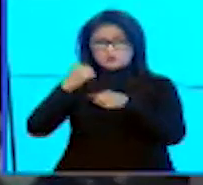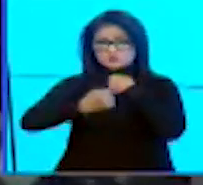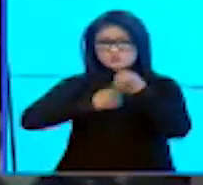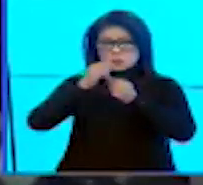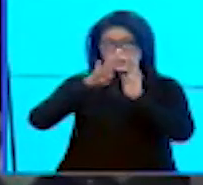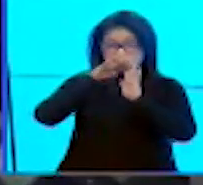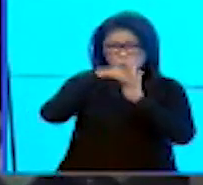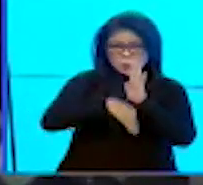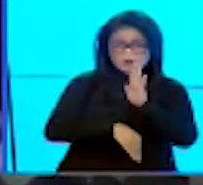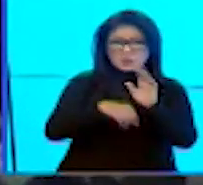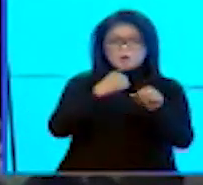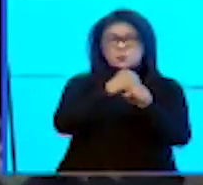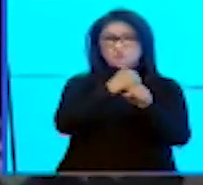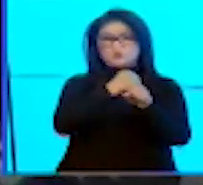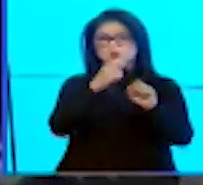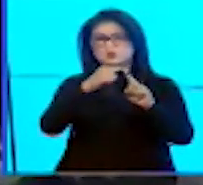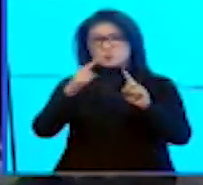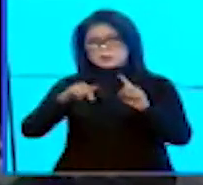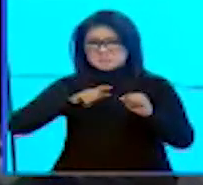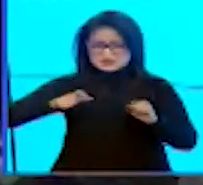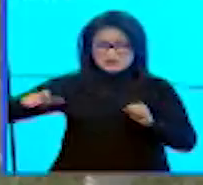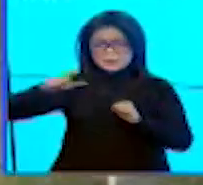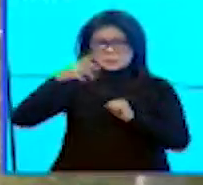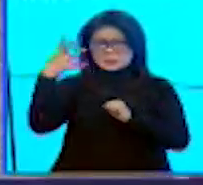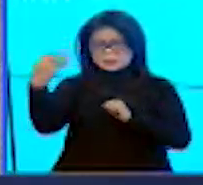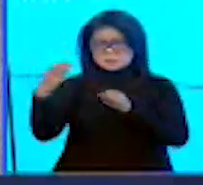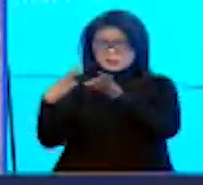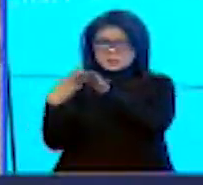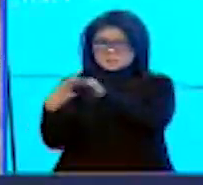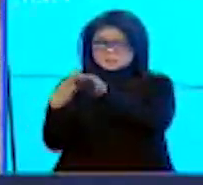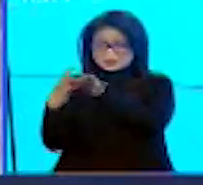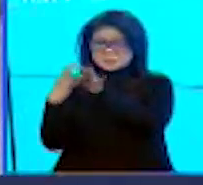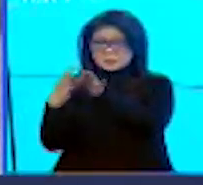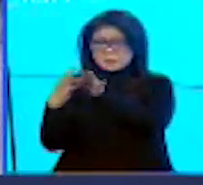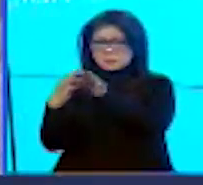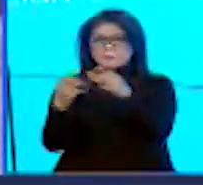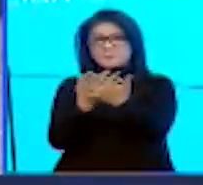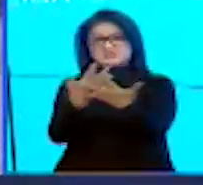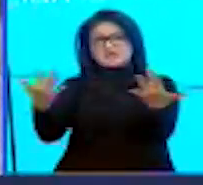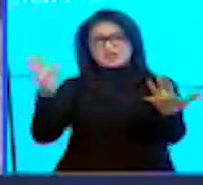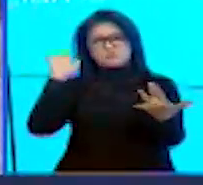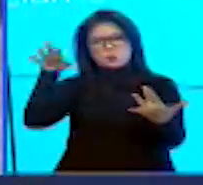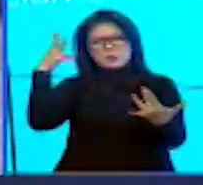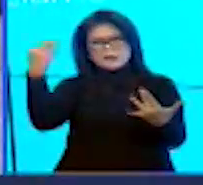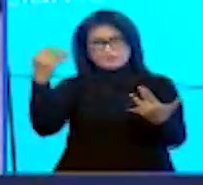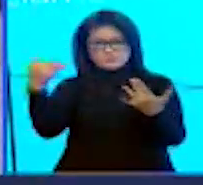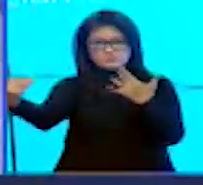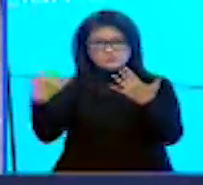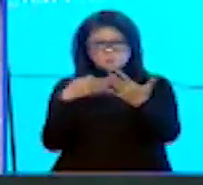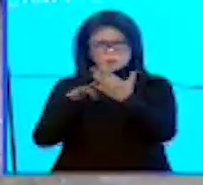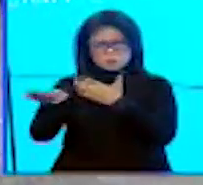Satgas tingkat kecamatan dan desa memperketat warga yang keluar masuk di Desa Ringin Telu, terutama di Dusun